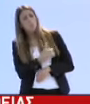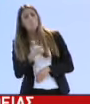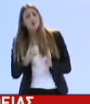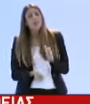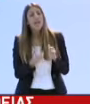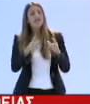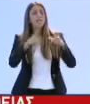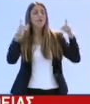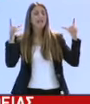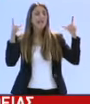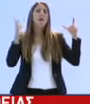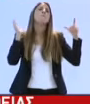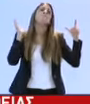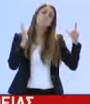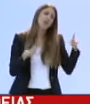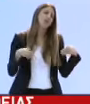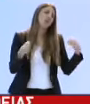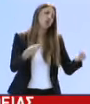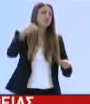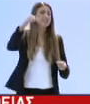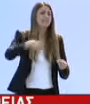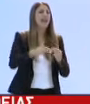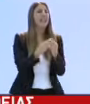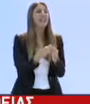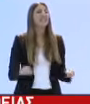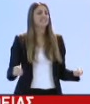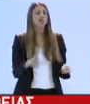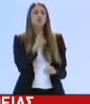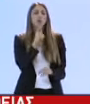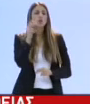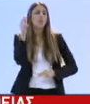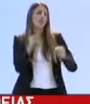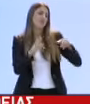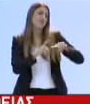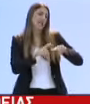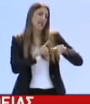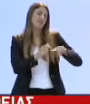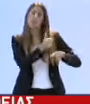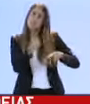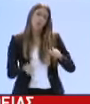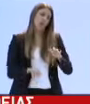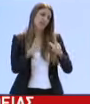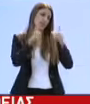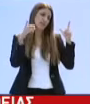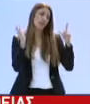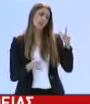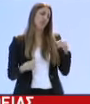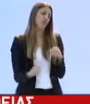Νέα Δημοκρατία μπορεί να δώσει σήμερα λύση στο πολιτικό πρόβλημα της χώρας.